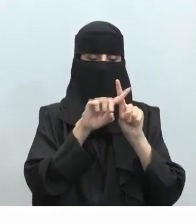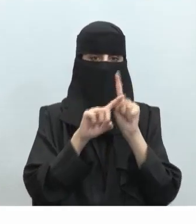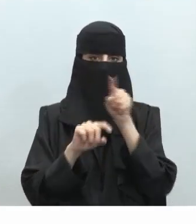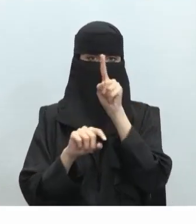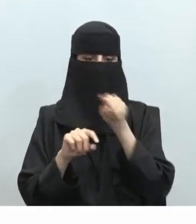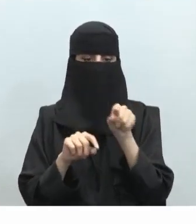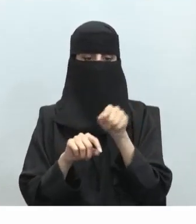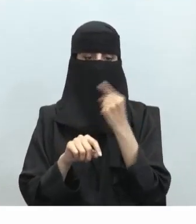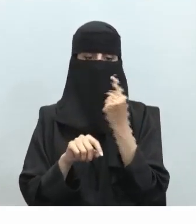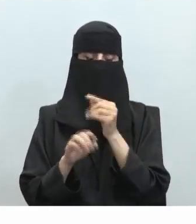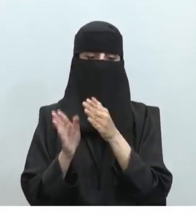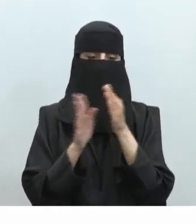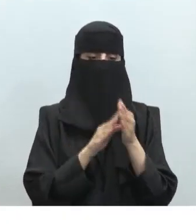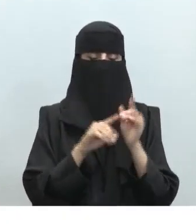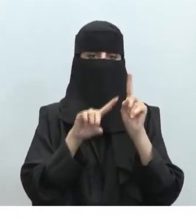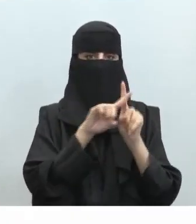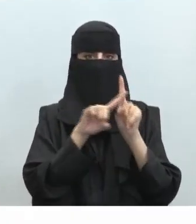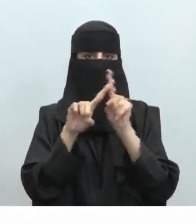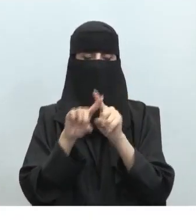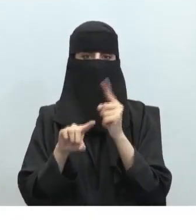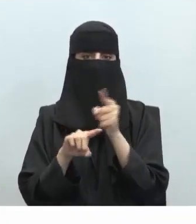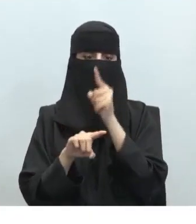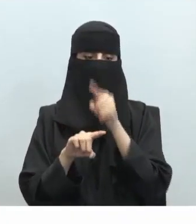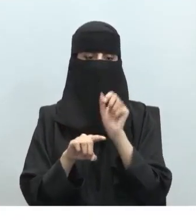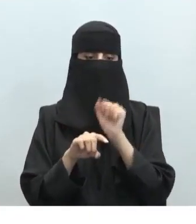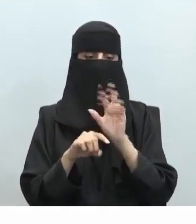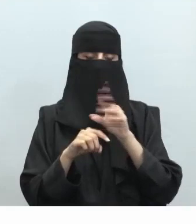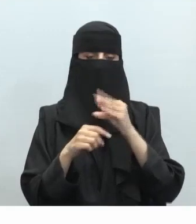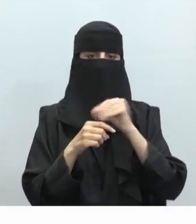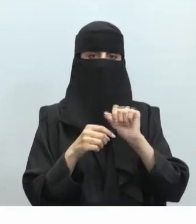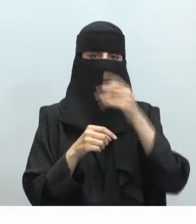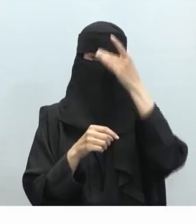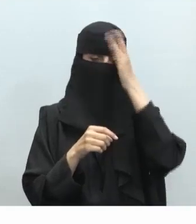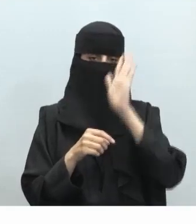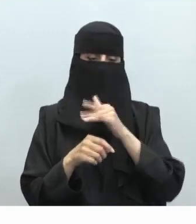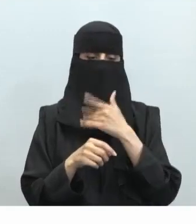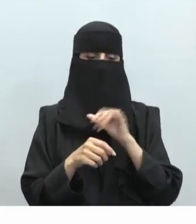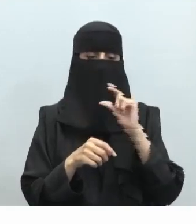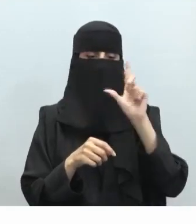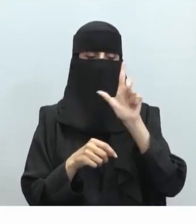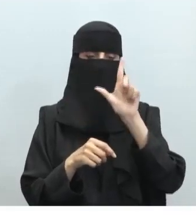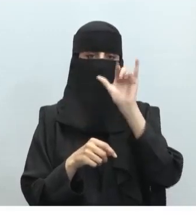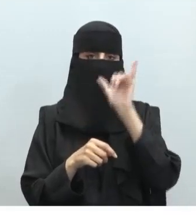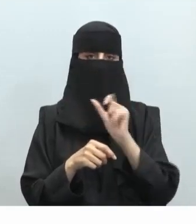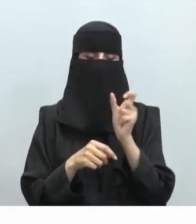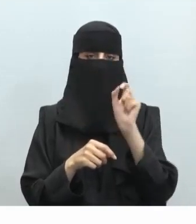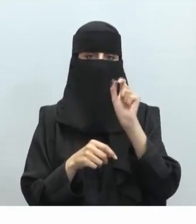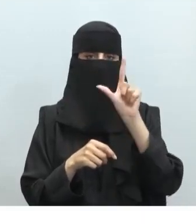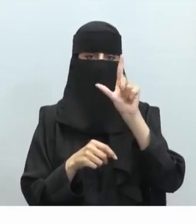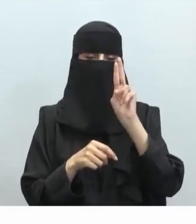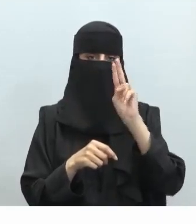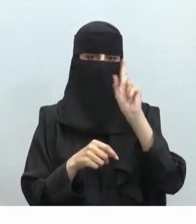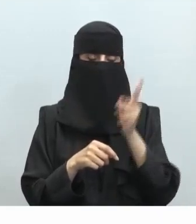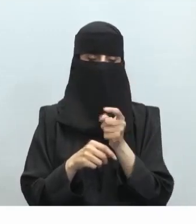اكس اكس واي هنا ذكر يمتلك نسخه اخرى من كروموسوم اكس هذا الذكر مصاب بمتلازمه فنتر هذه